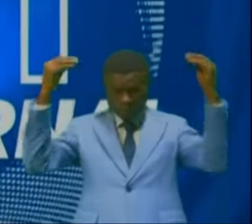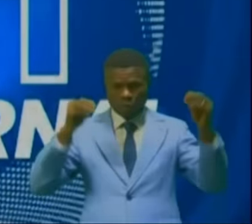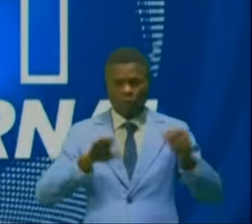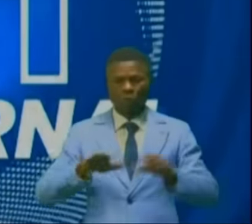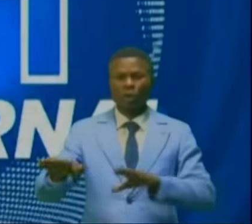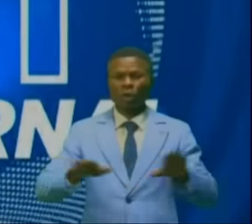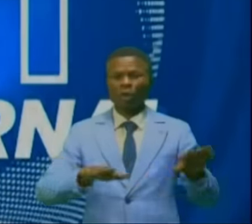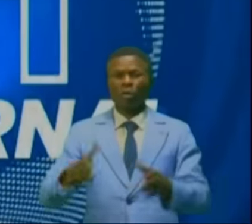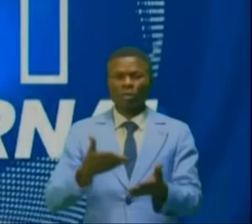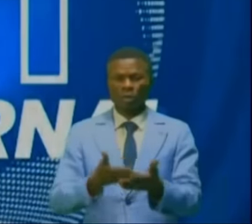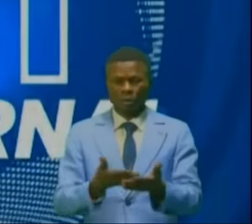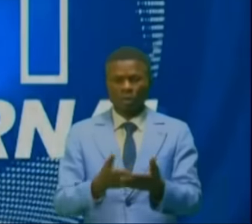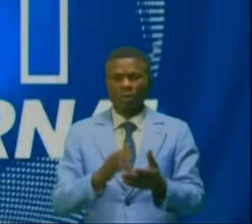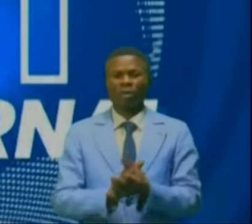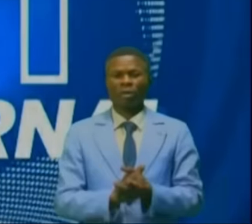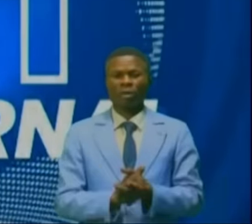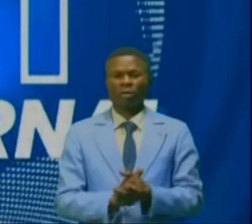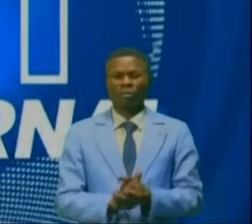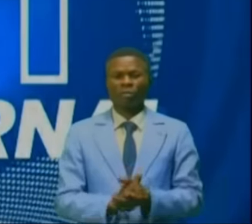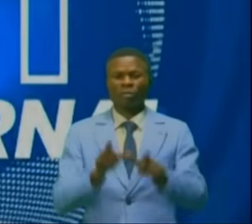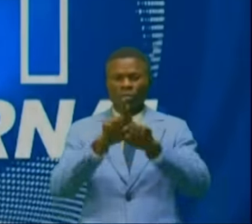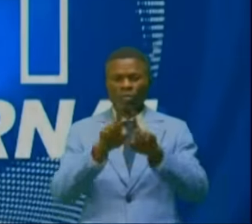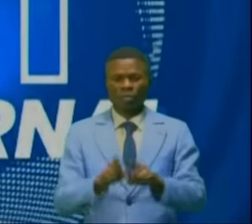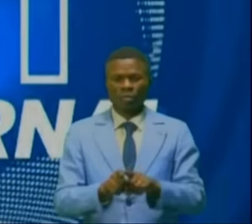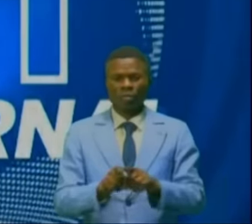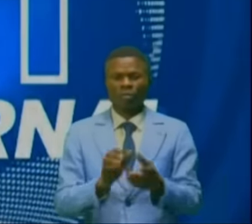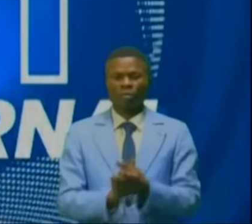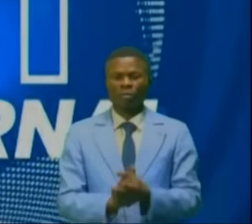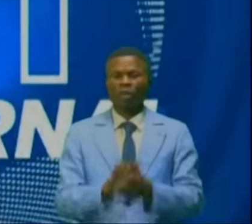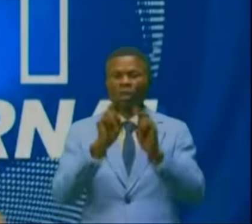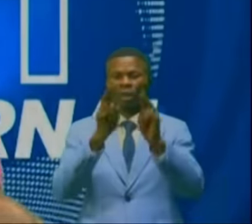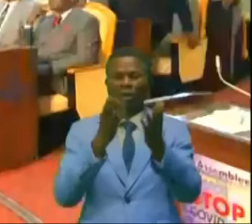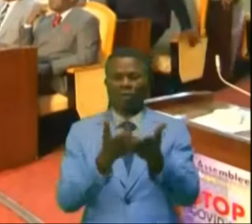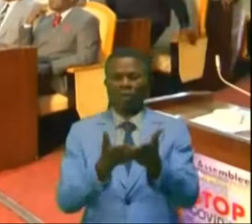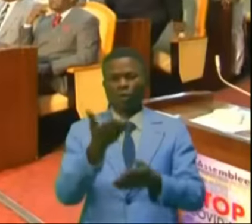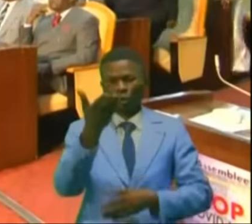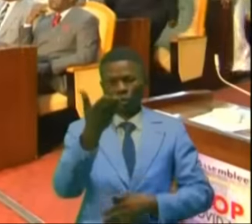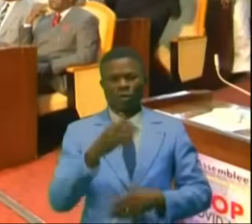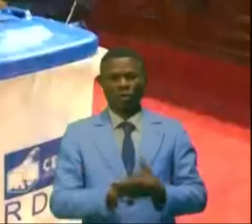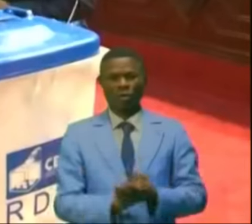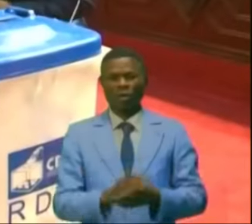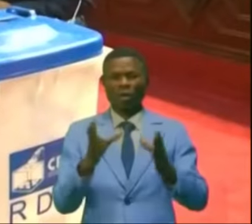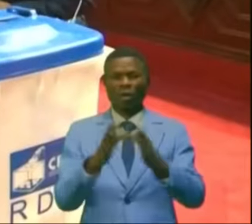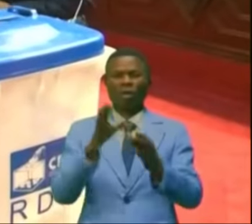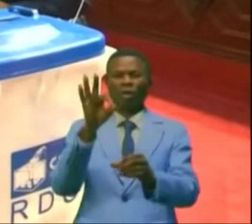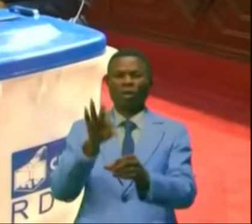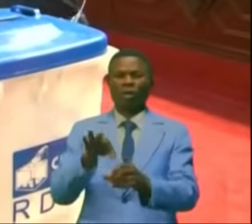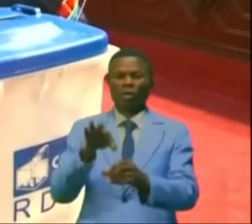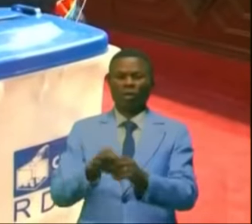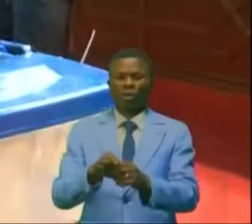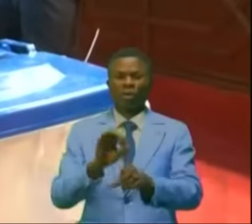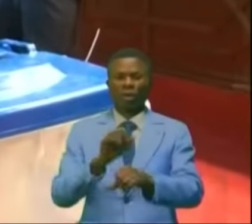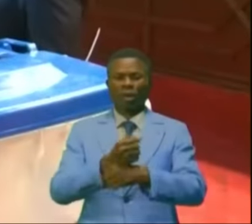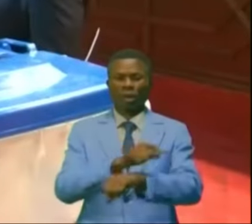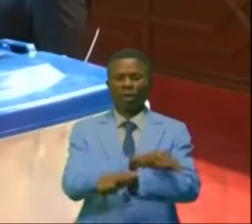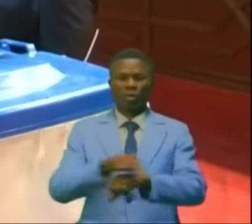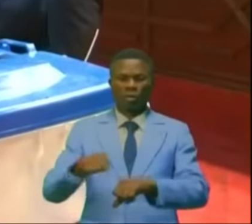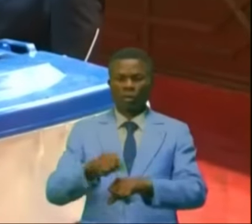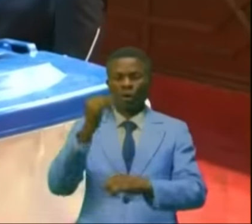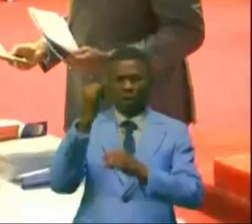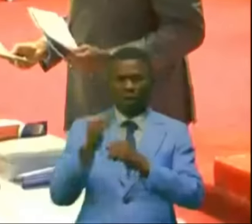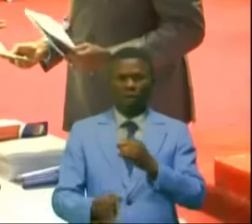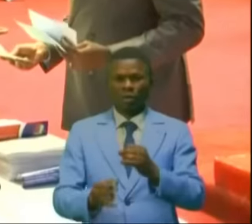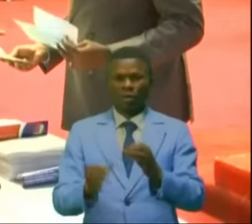République de Moïse Katumbi-Tchapwe. Sylvie Mouimbo pour ce reportage. Avec l'élection et l'installation de son bureau